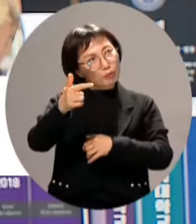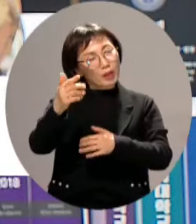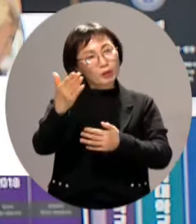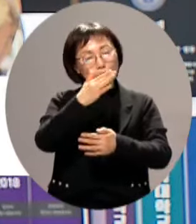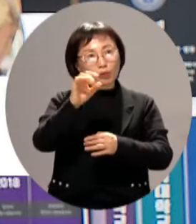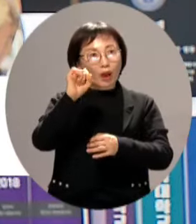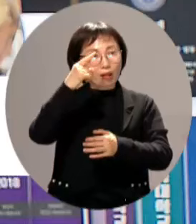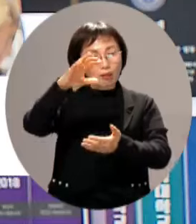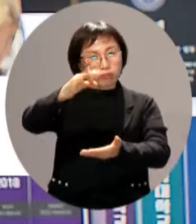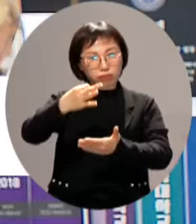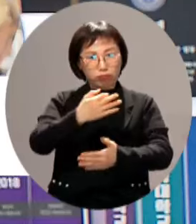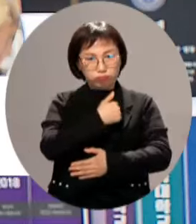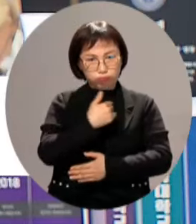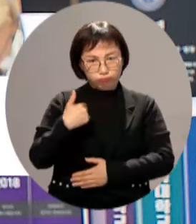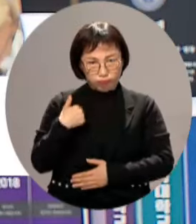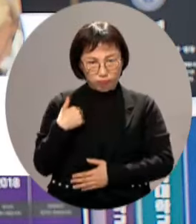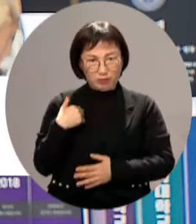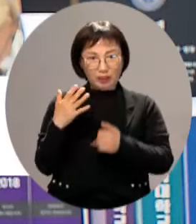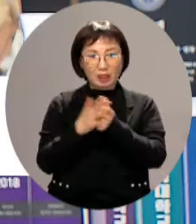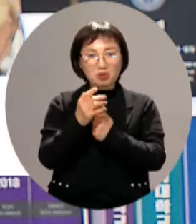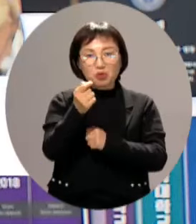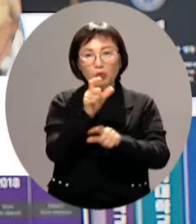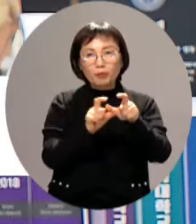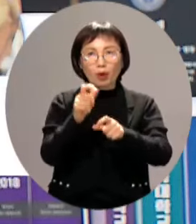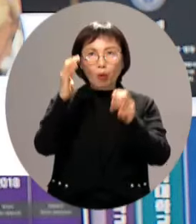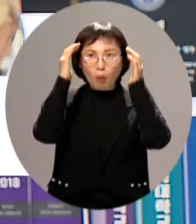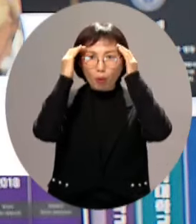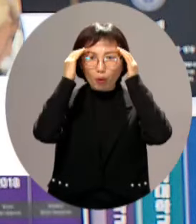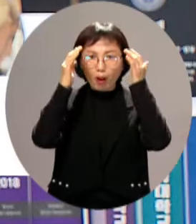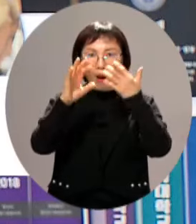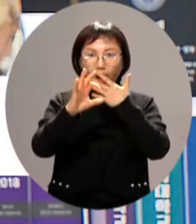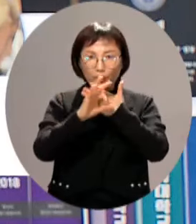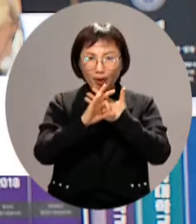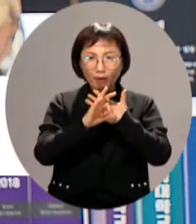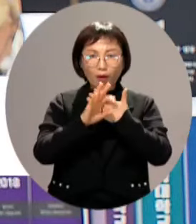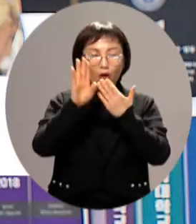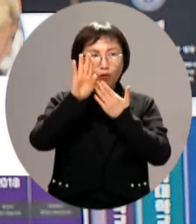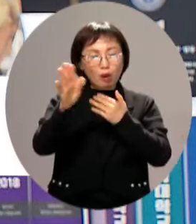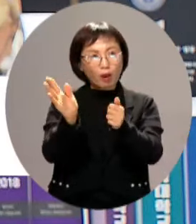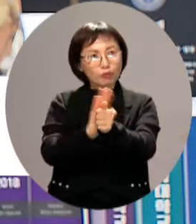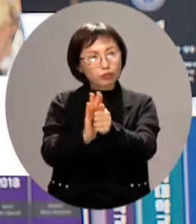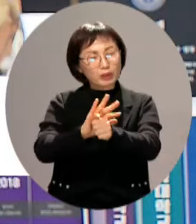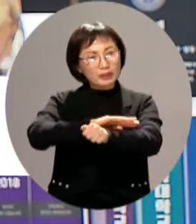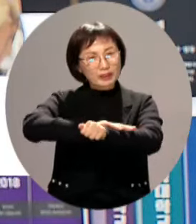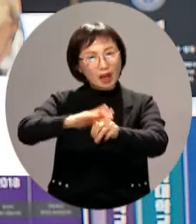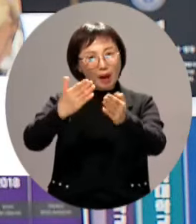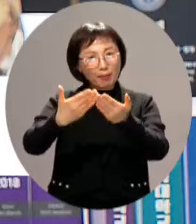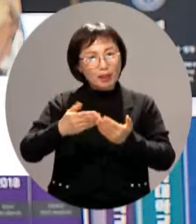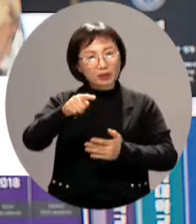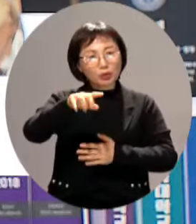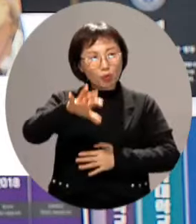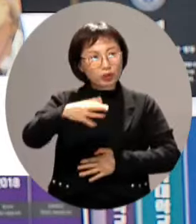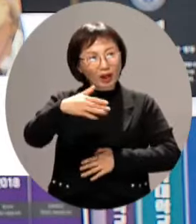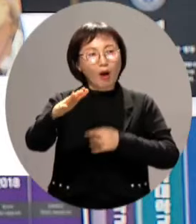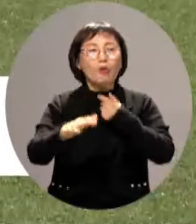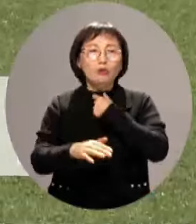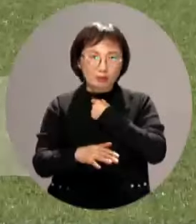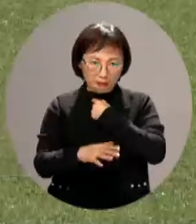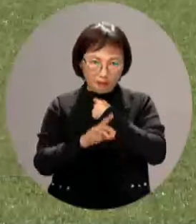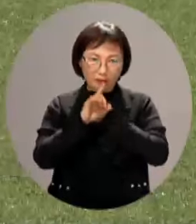월. 조금만 더 고생을 하고 처우를 잘 받는 그런 곳으로 가려고